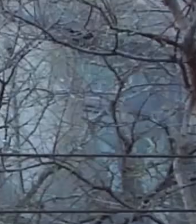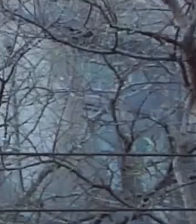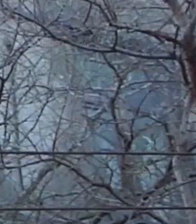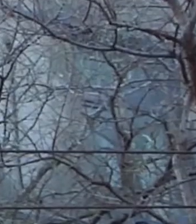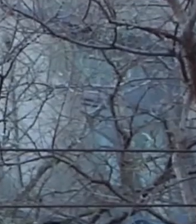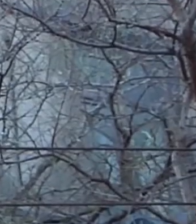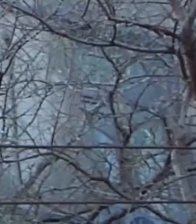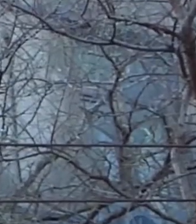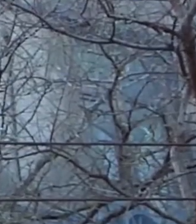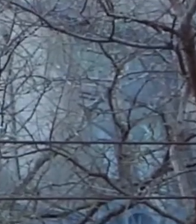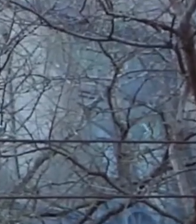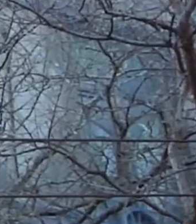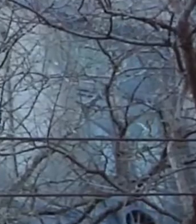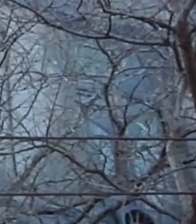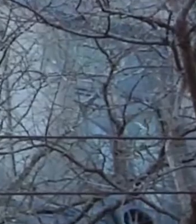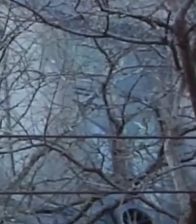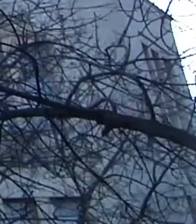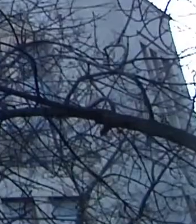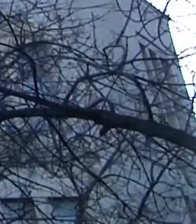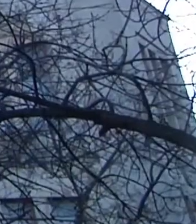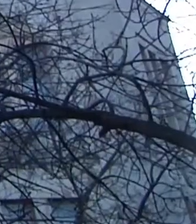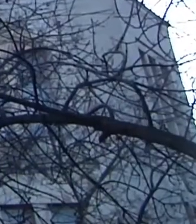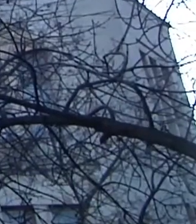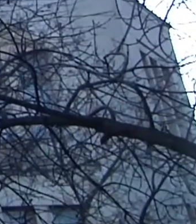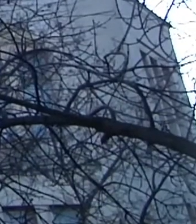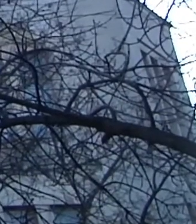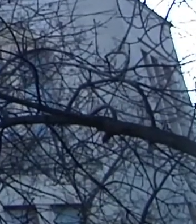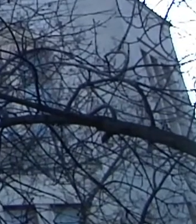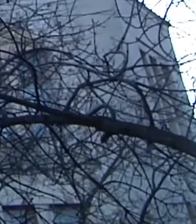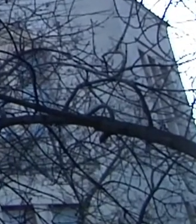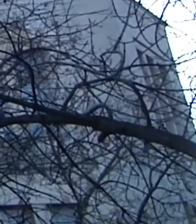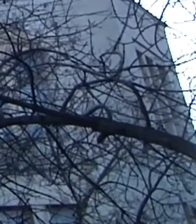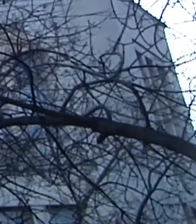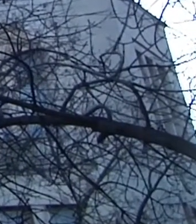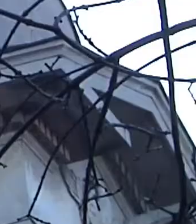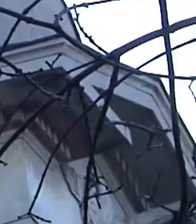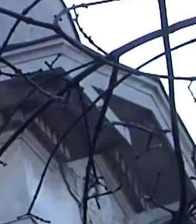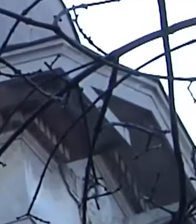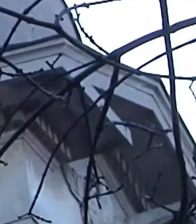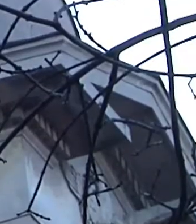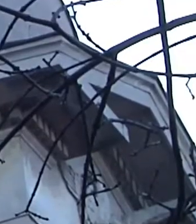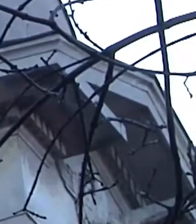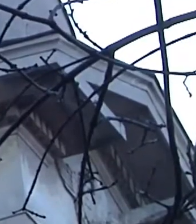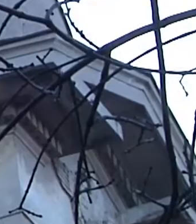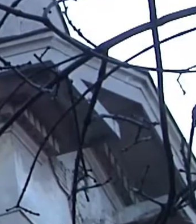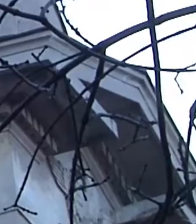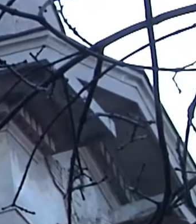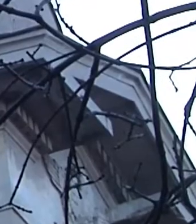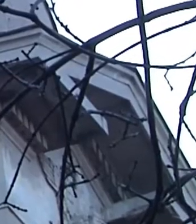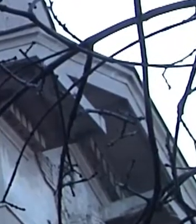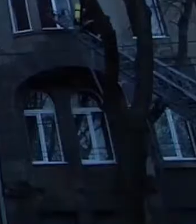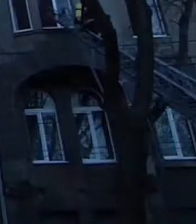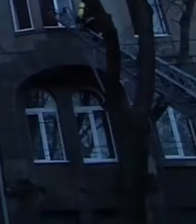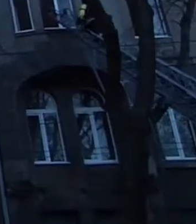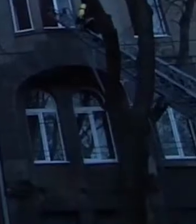завідувачки коледжу економіки, права та готельно-ресторанного бізнесу, який розташований у цій будівлі. Загалом вигоріло 4 тисячі